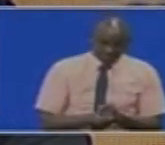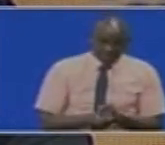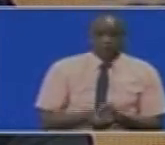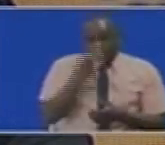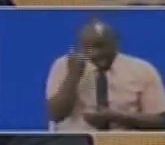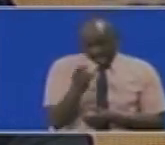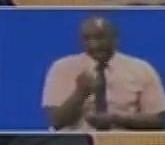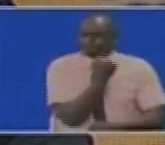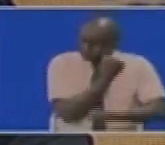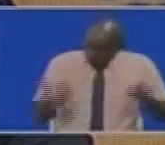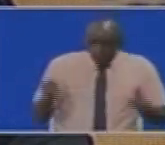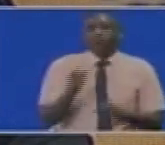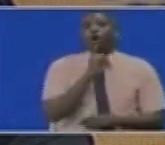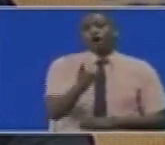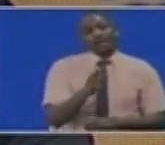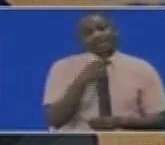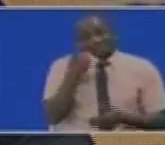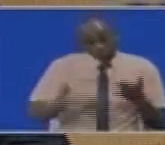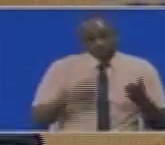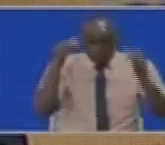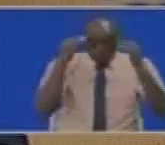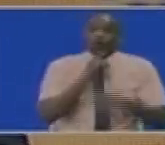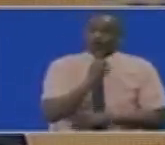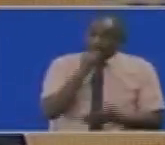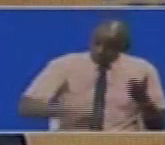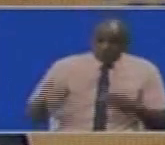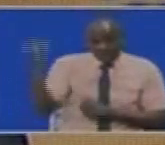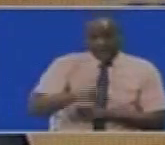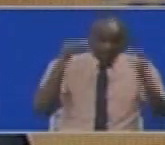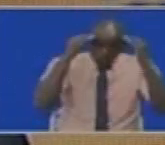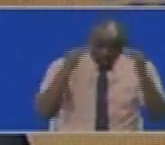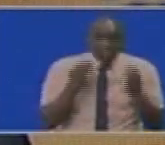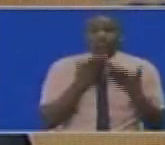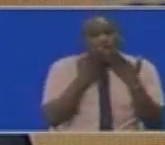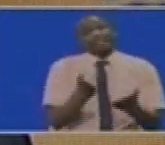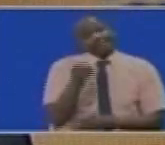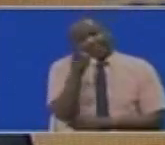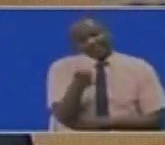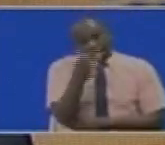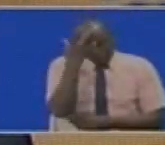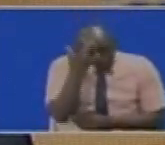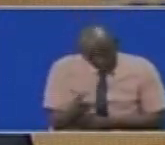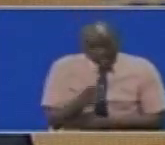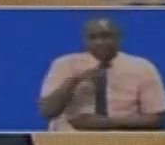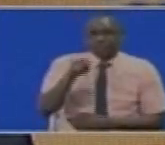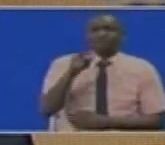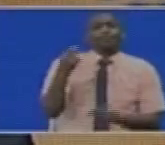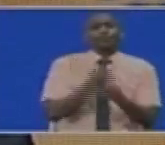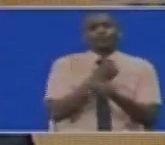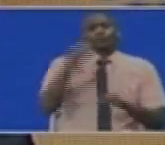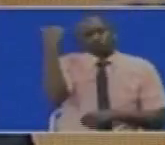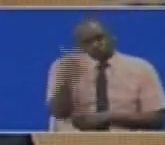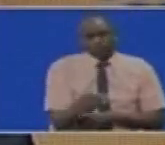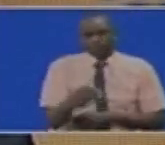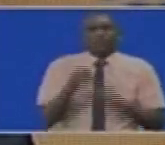kwa kukaidi amri ambayo imewataka kufika kwenye mahakama hiyo ili kujibu mashtaka ya kutositisha mgomo ambao umeingia siku